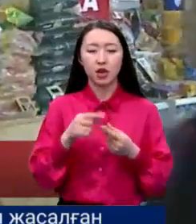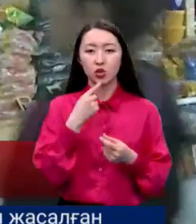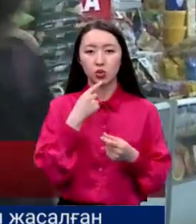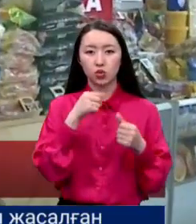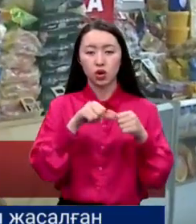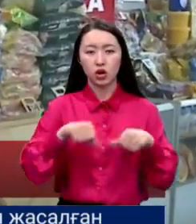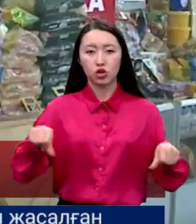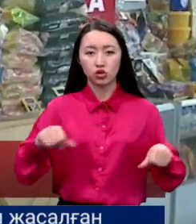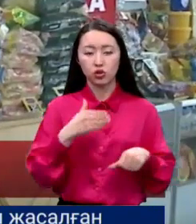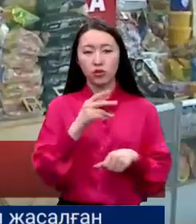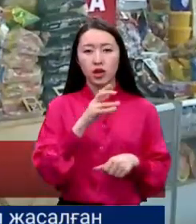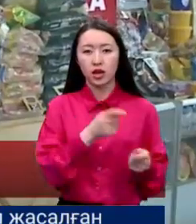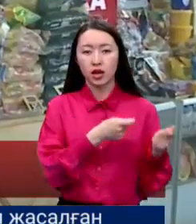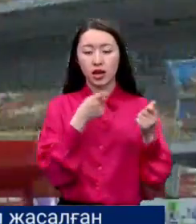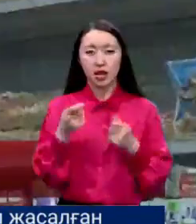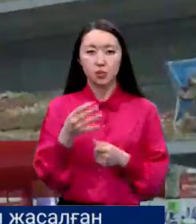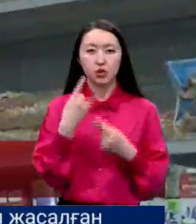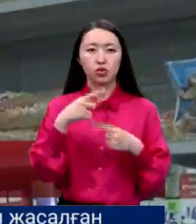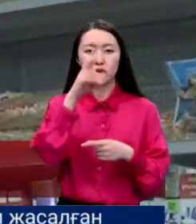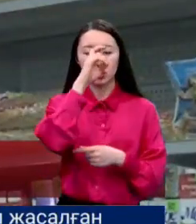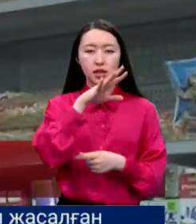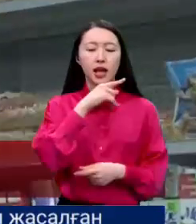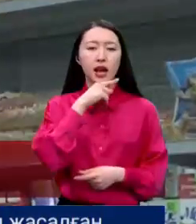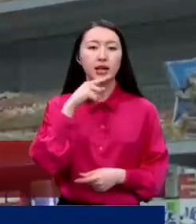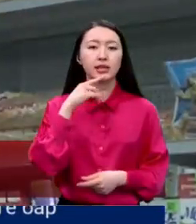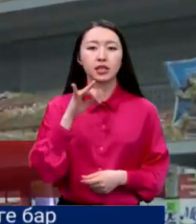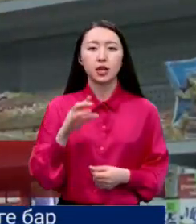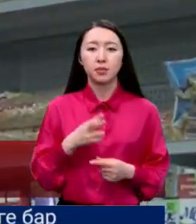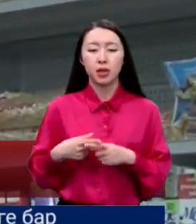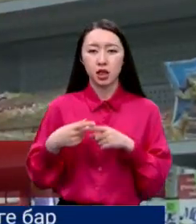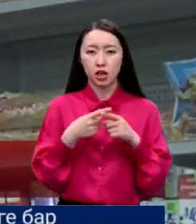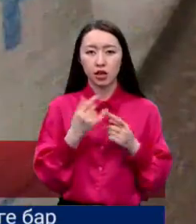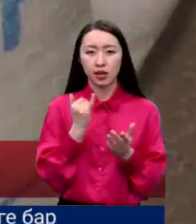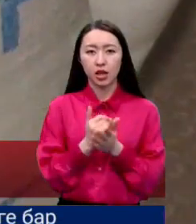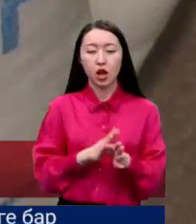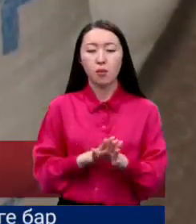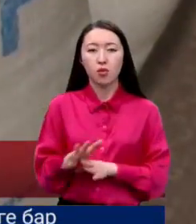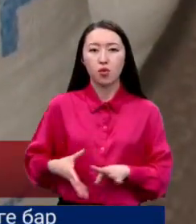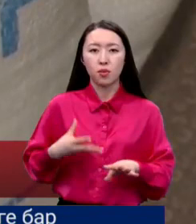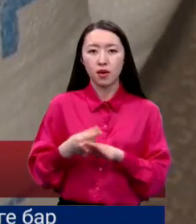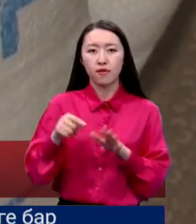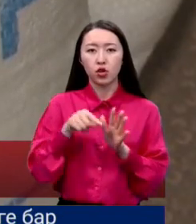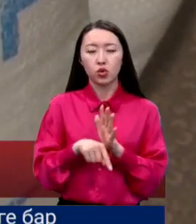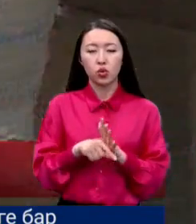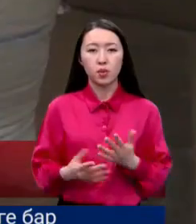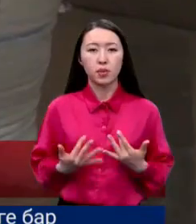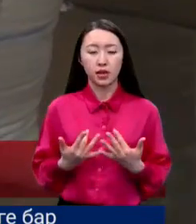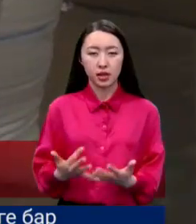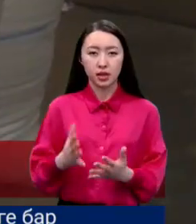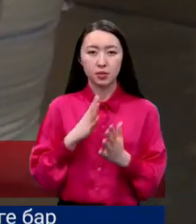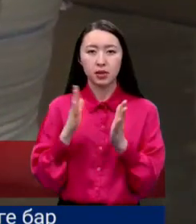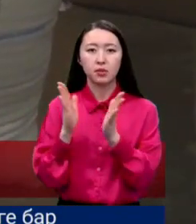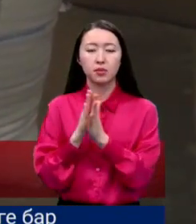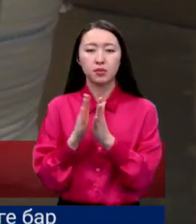экспорта из основных стран-импортеров – России и Беларуси. Причем для полного покрытия внутренней потребности запрашивался